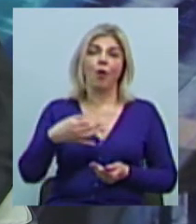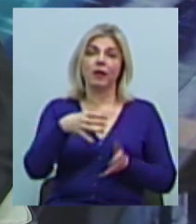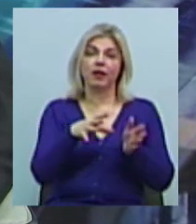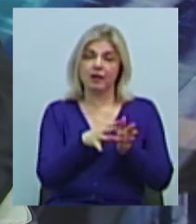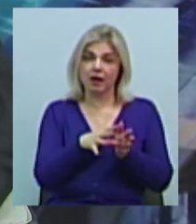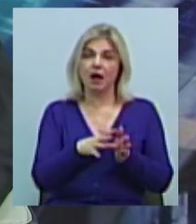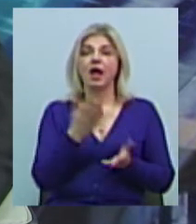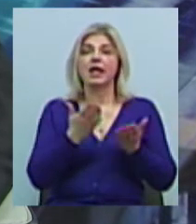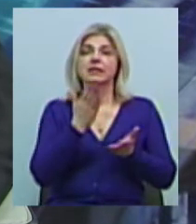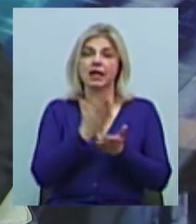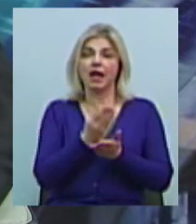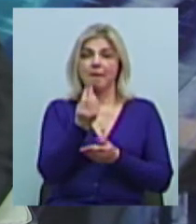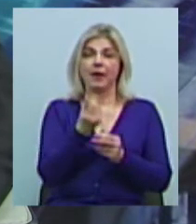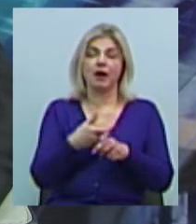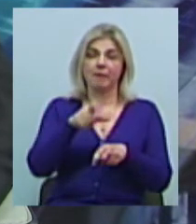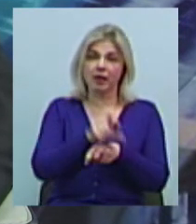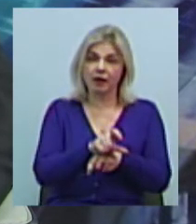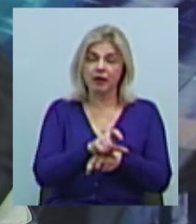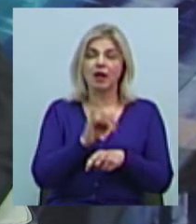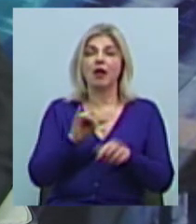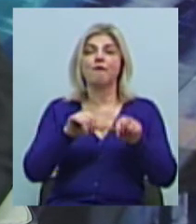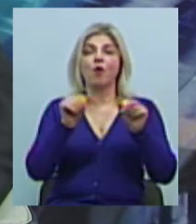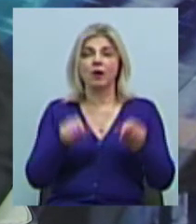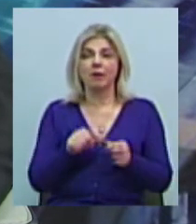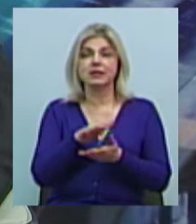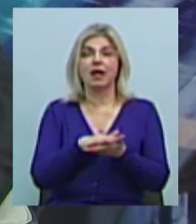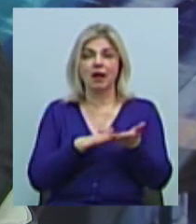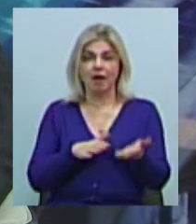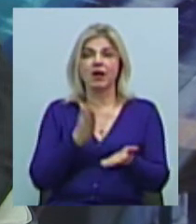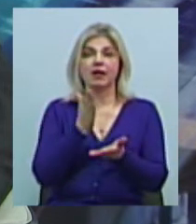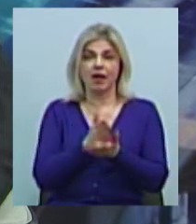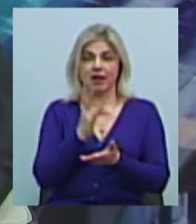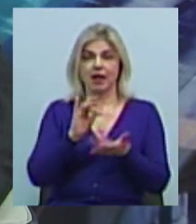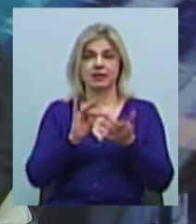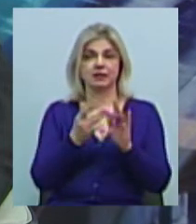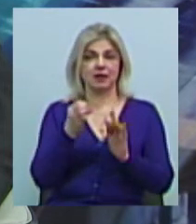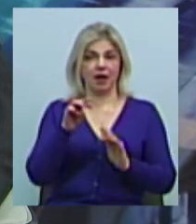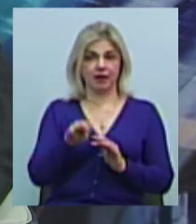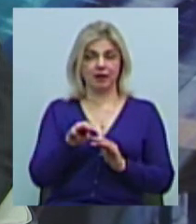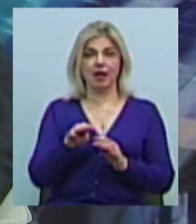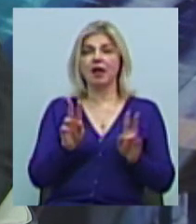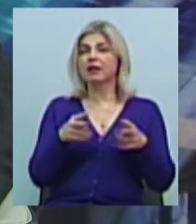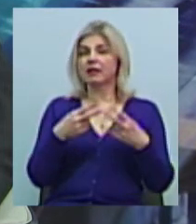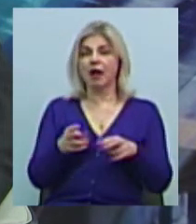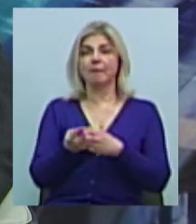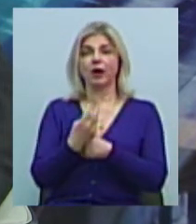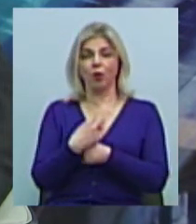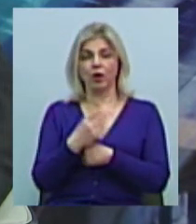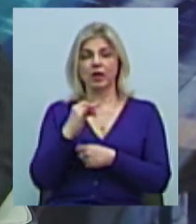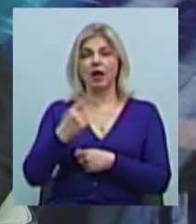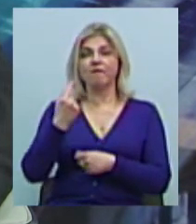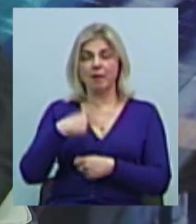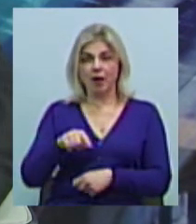наявності переплати. Форма заяви є на сайті, тобто не потрібно її приходити